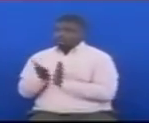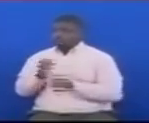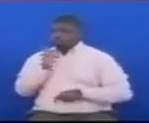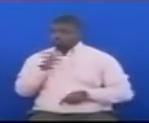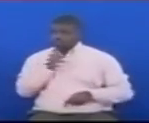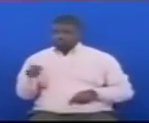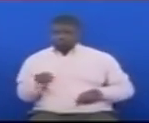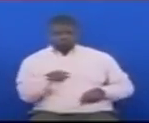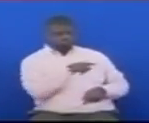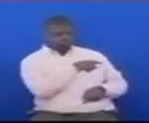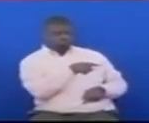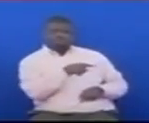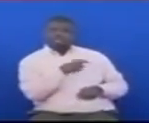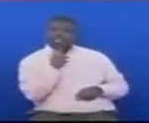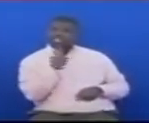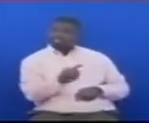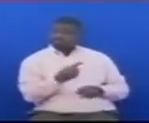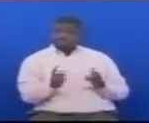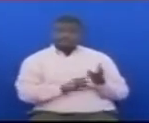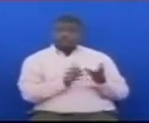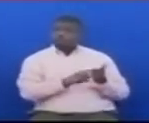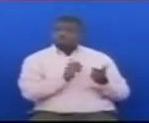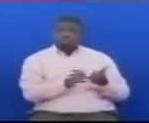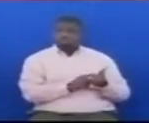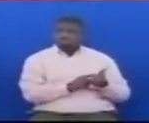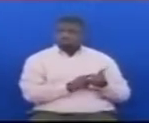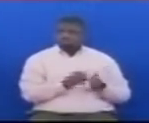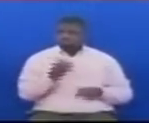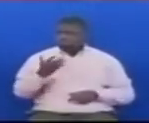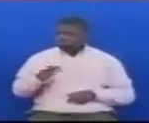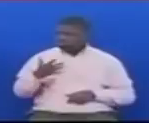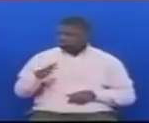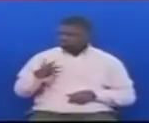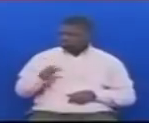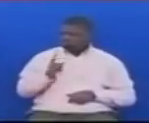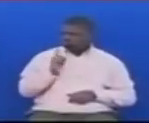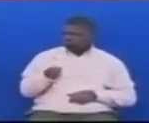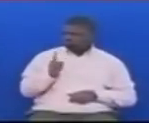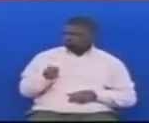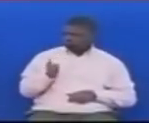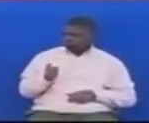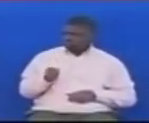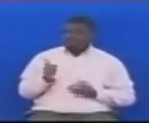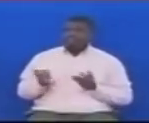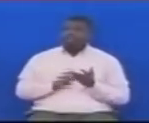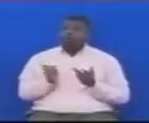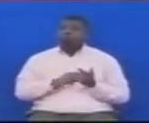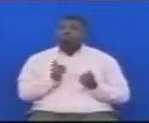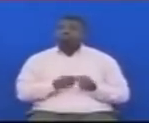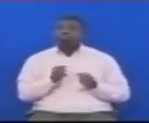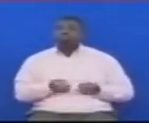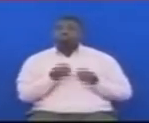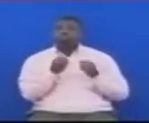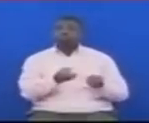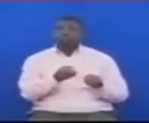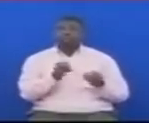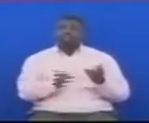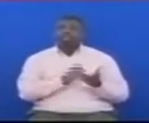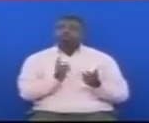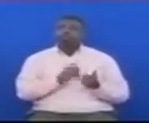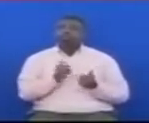kwamba haziakisi hali halisi, mheshimiwa naibu spika, naomba nimhakikishie mheshimiwa mbunge kwamba takwimu hizo nilizotoa ndio takwimu